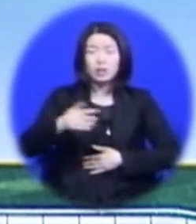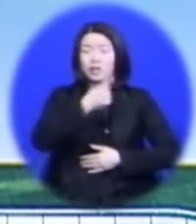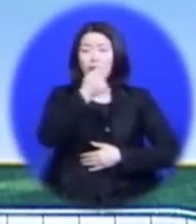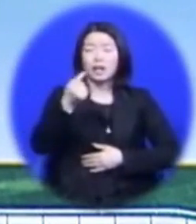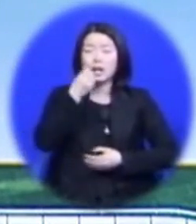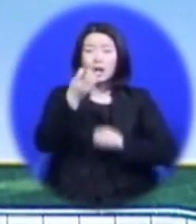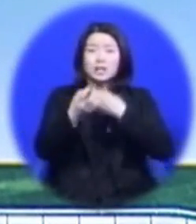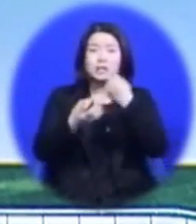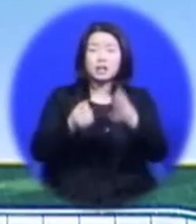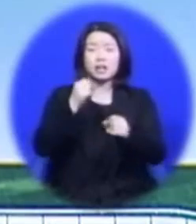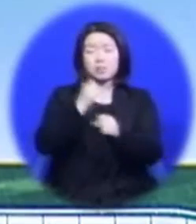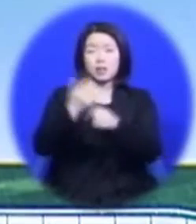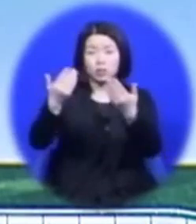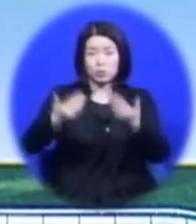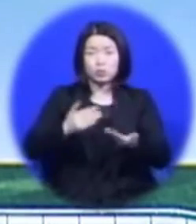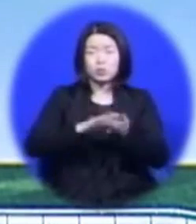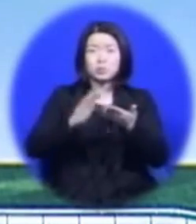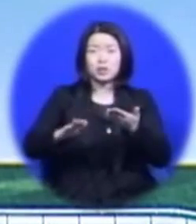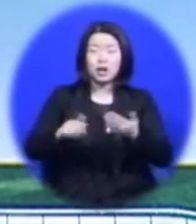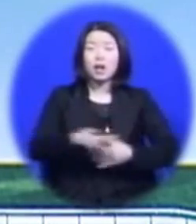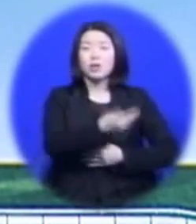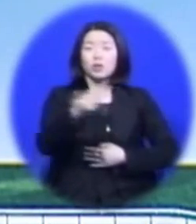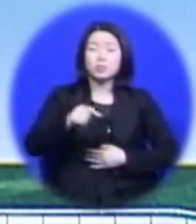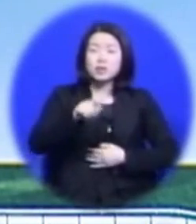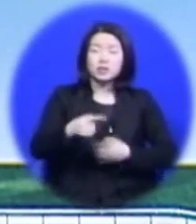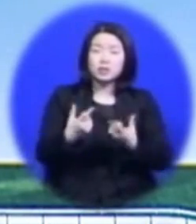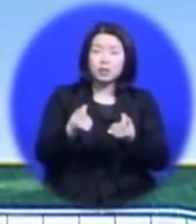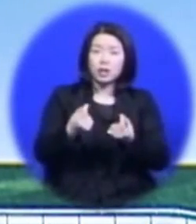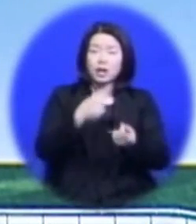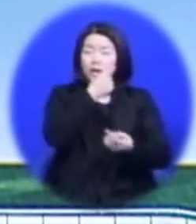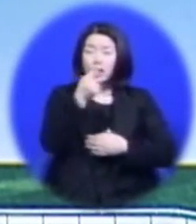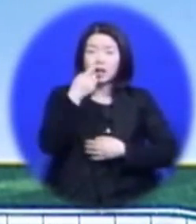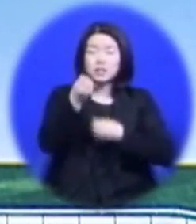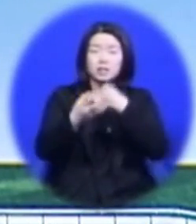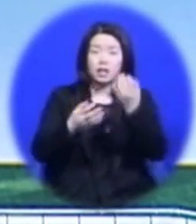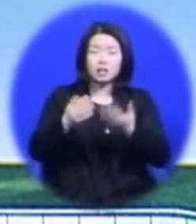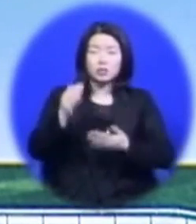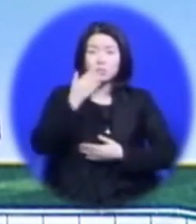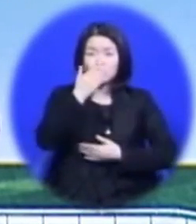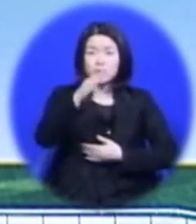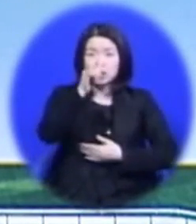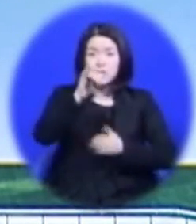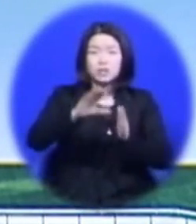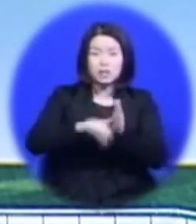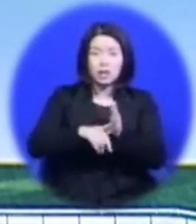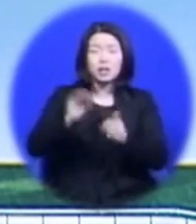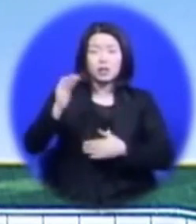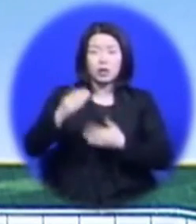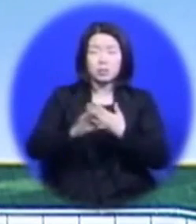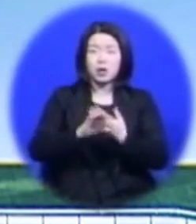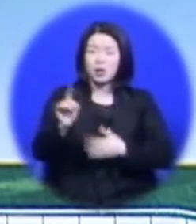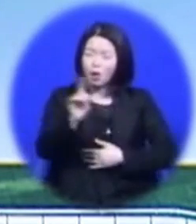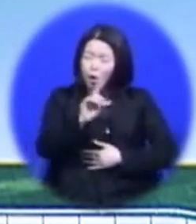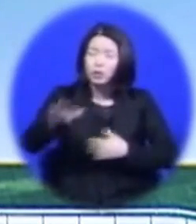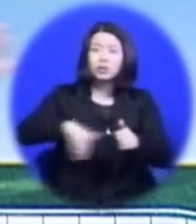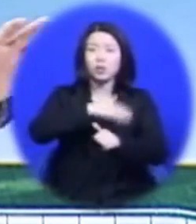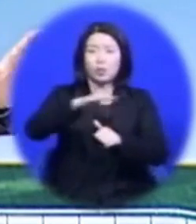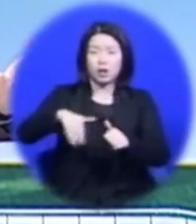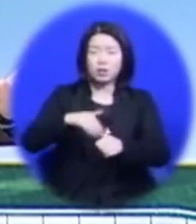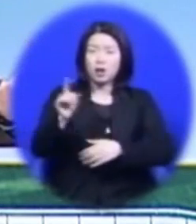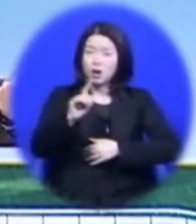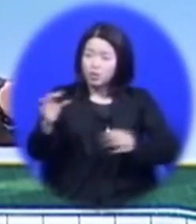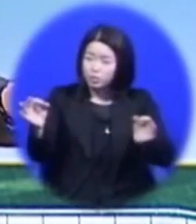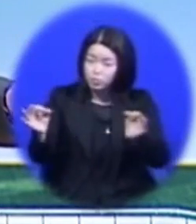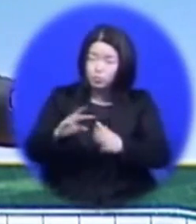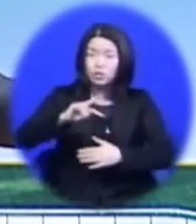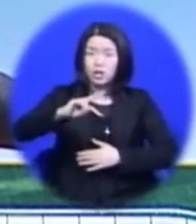만드십니다. 여러분이 그렇게 간증할 수 있게 될 때가 되면 그러면 어떤 환경, 어떤